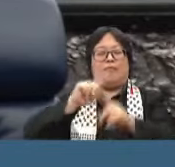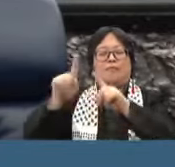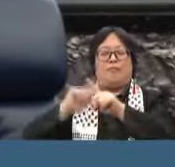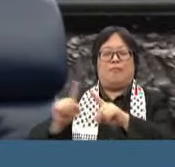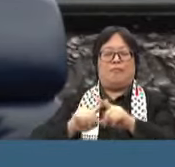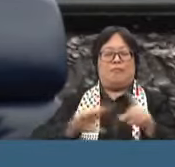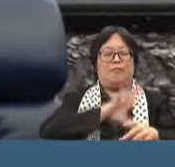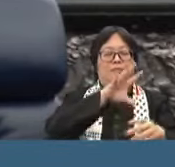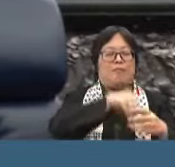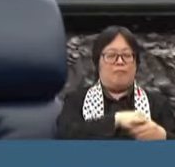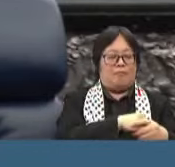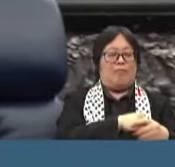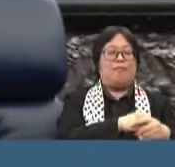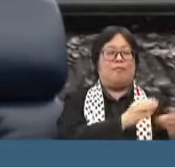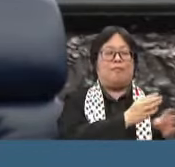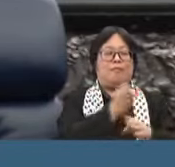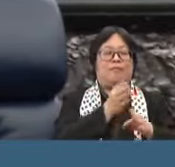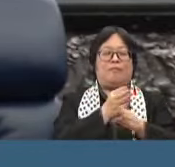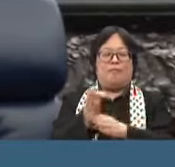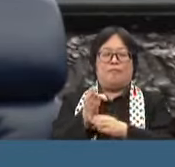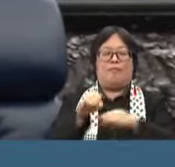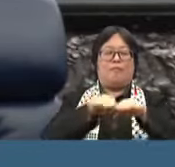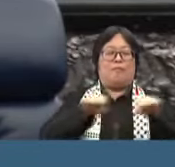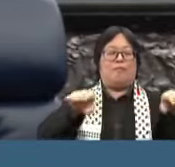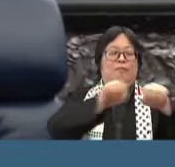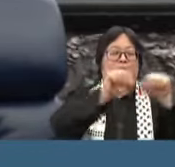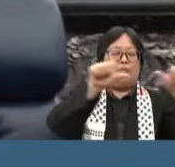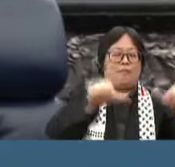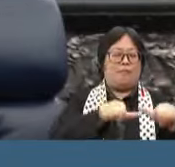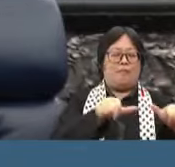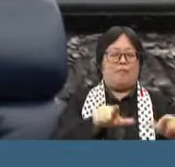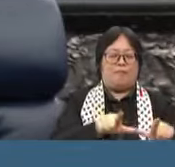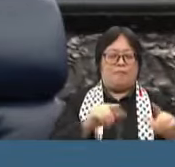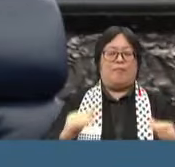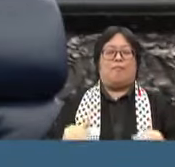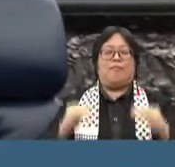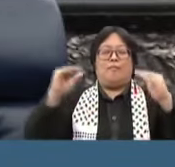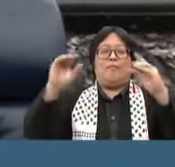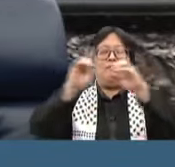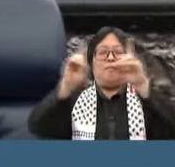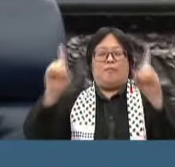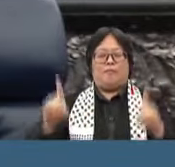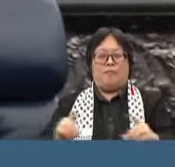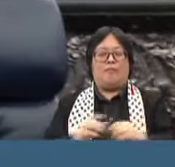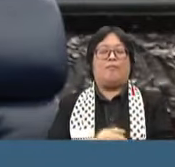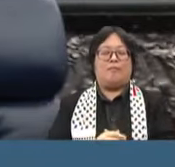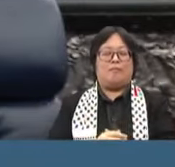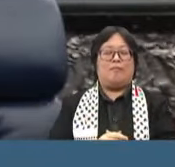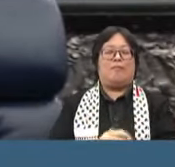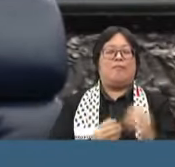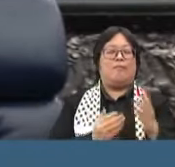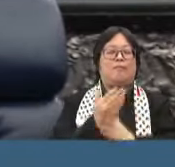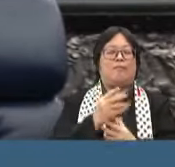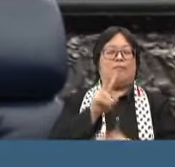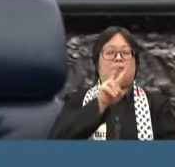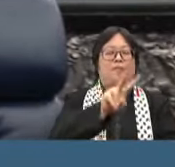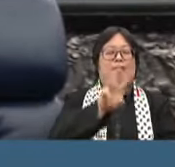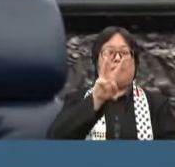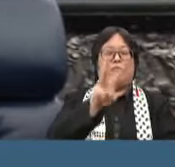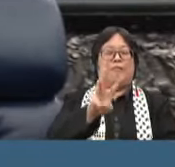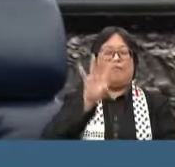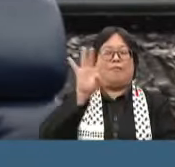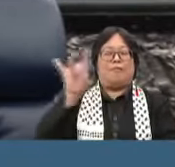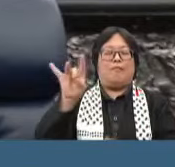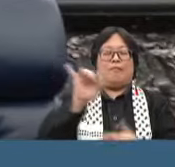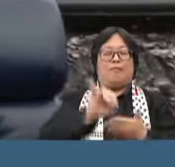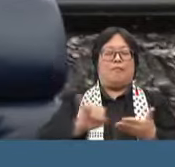sebanak45us bid di peringkat sijil sehingga ke peringkat Diploma melalui 268